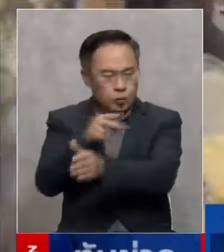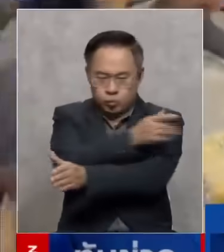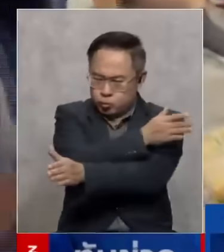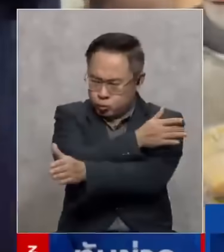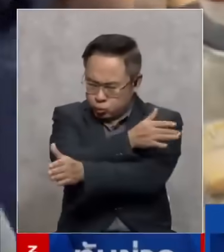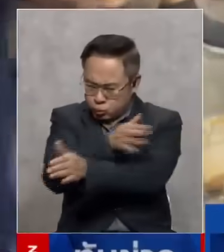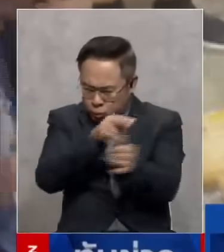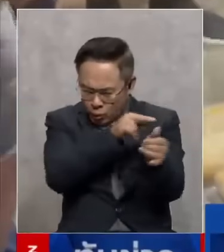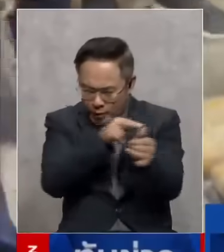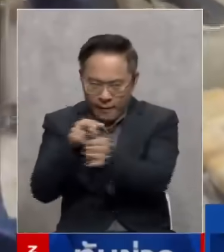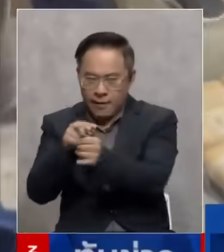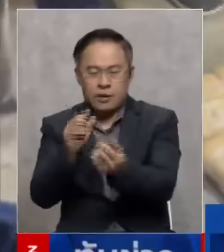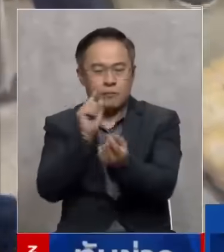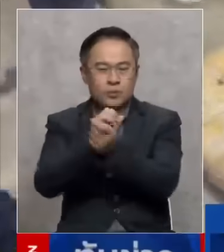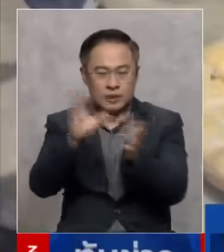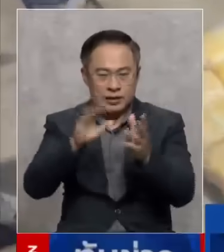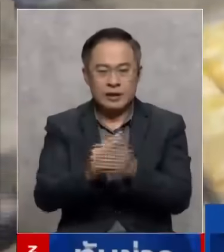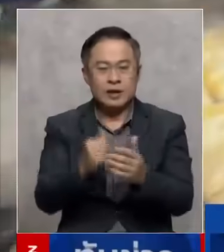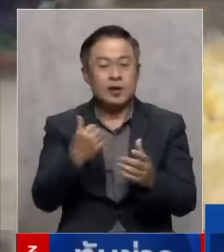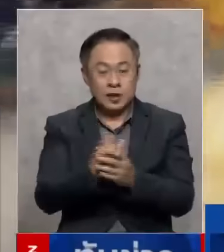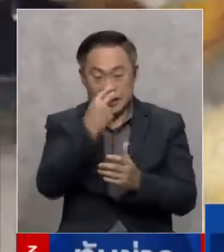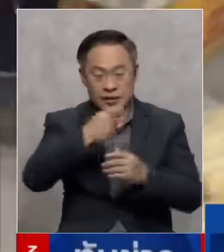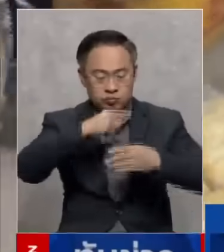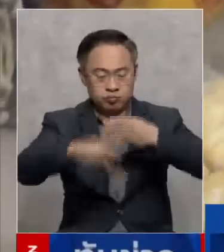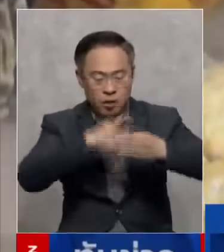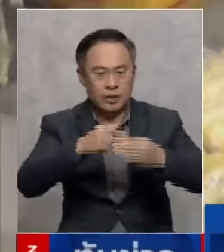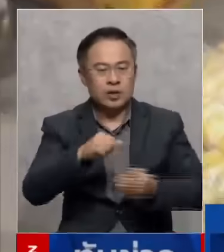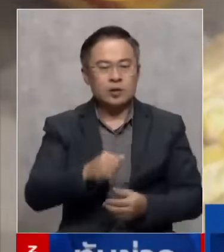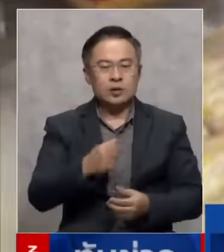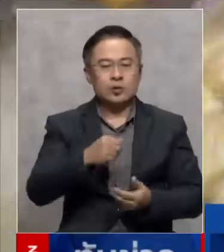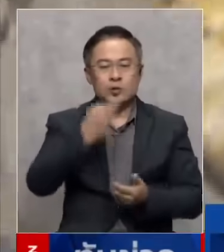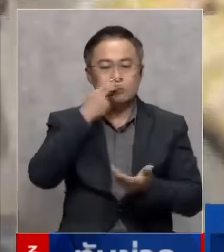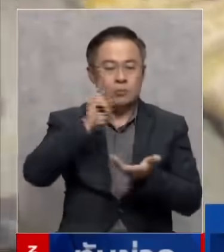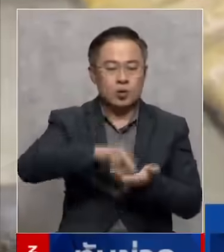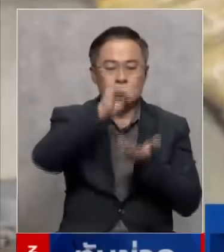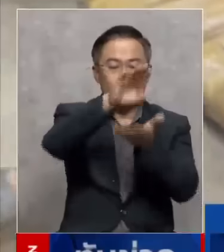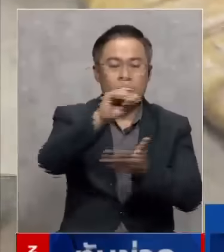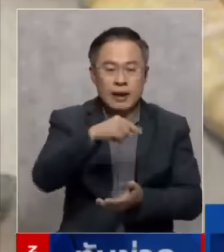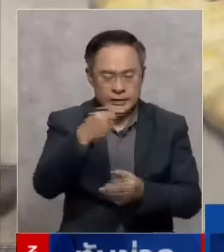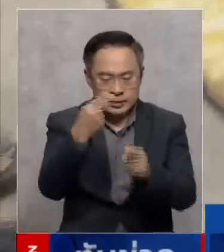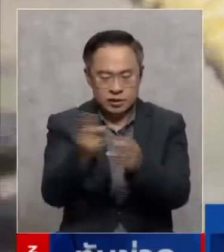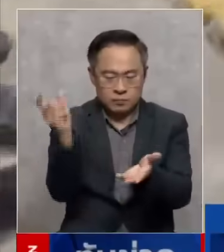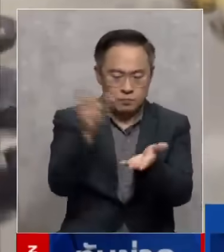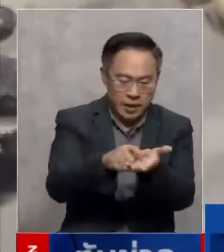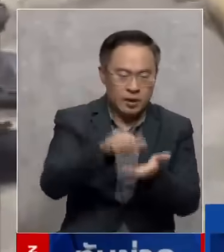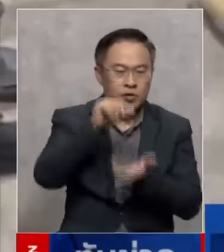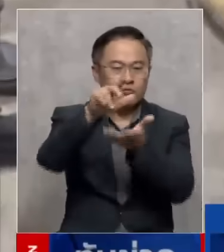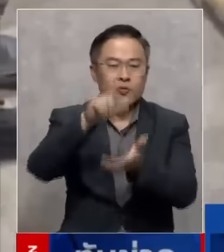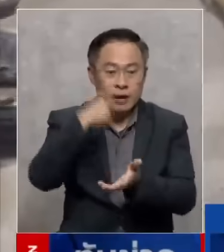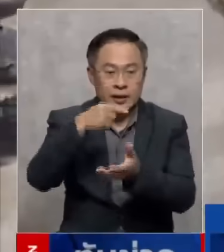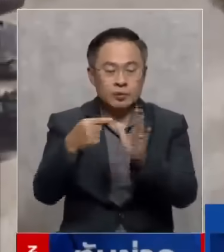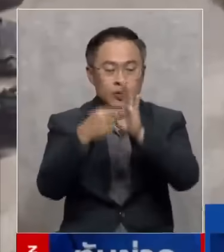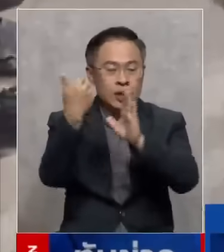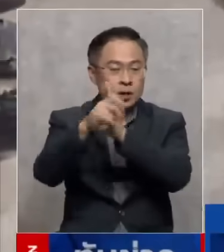ยาบ้าทั้งหมดเขียนชื่อหมดแล้วนะคะว่าจะส่งที่ปลายทางที่ไหนเป็นใครยังไงบ้างคุณผู้ชมไม่ว่าจะเป็นส่งในพื้นที่ขอนแก่น